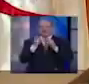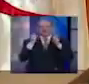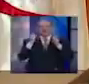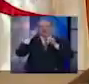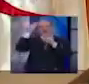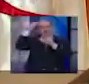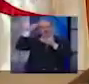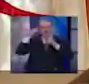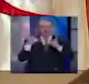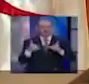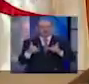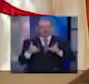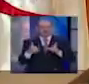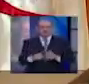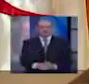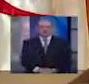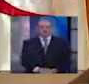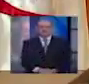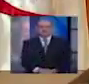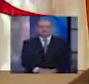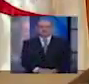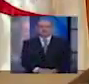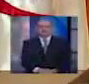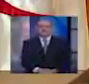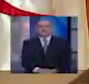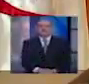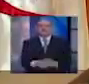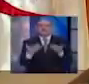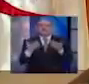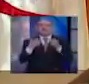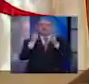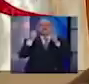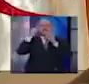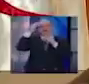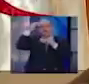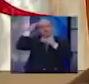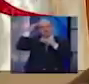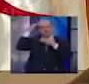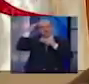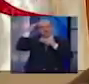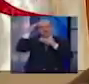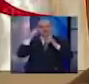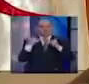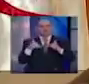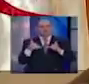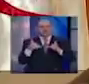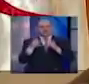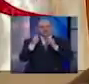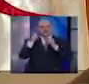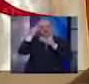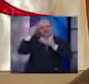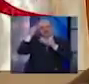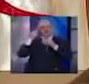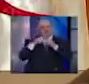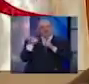الجيري خليته عام Avant depuis qu'il est au pouvoir, pratiquement depuis qu'il est en 2017, le déficit à l'Algérie il est